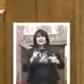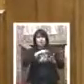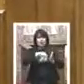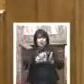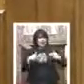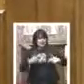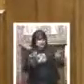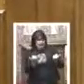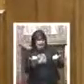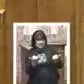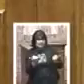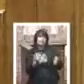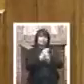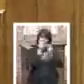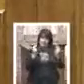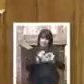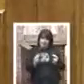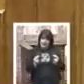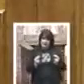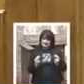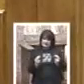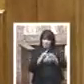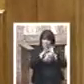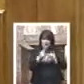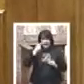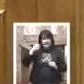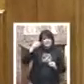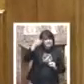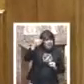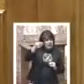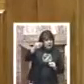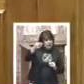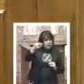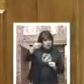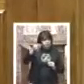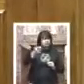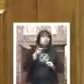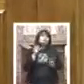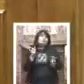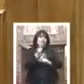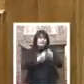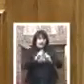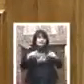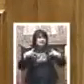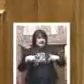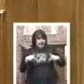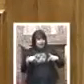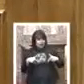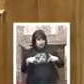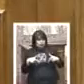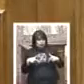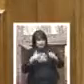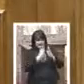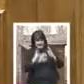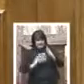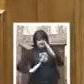ρόλος. Συνεπώς, με τις προβλέψεις αυτές δημιουργείται όρους για ένα κράτος που η τάξη και η ανάπτυξή του